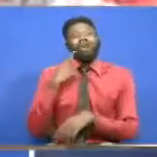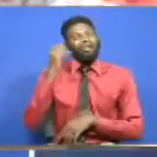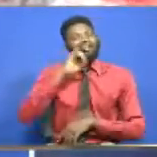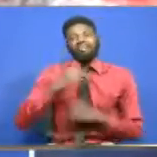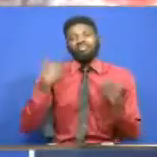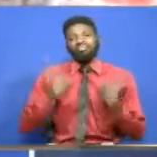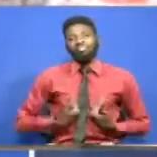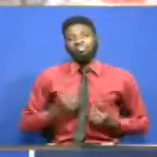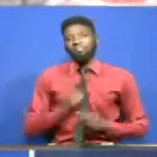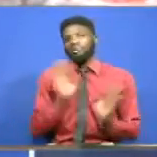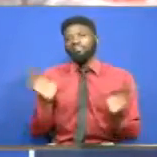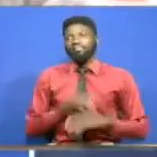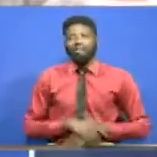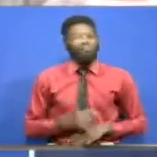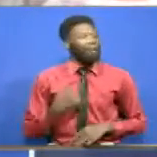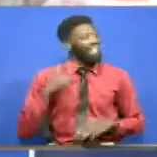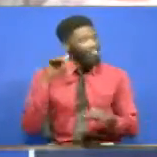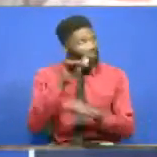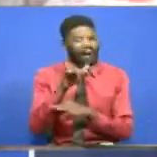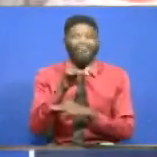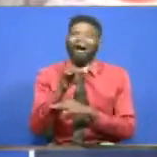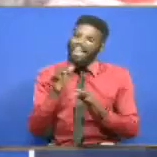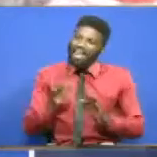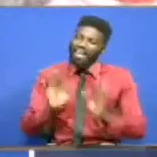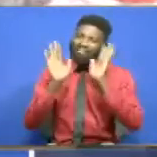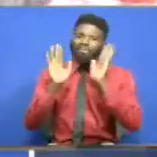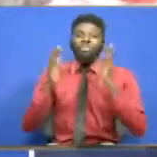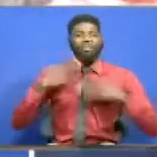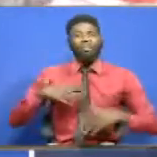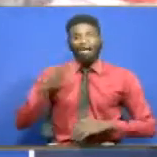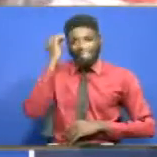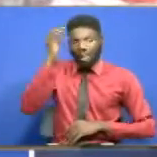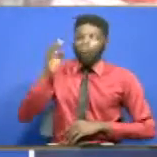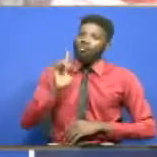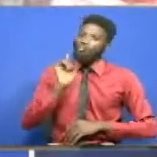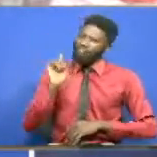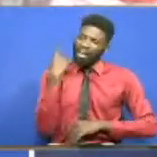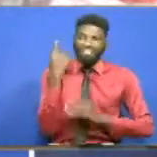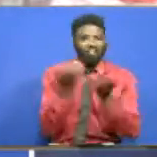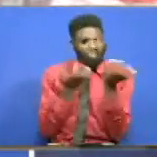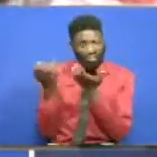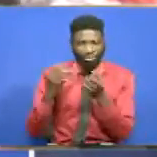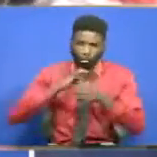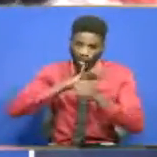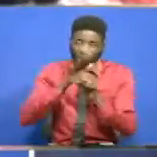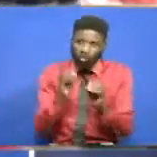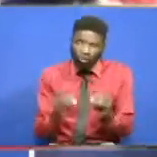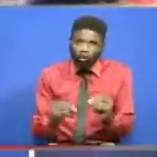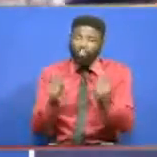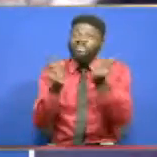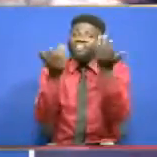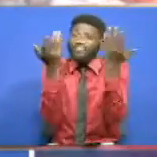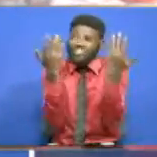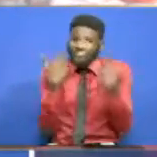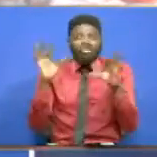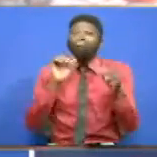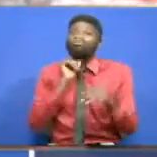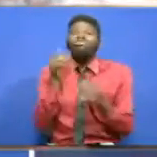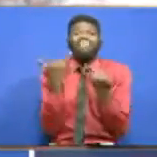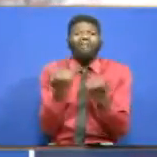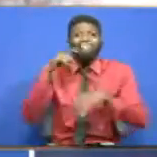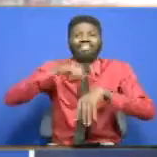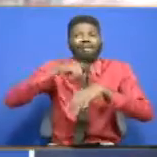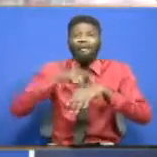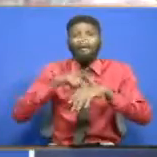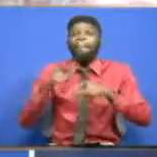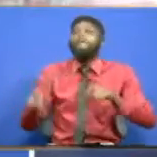moja. Wawachana watu wa Kiambu wafanye biashara kwanza. Tusukumane na hii janga la COVID-19. Sio wakati wa kuja kufuruga